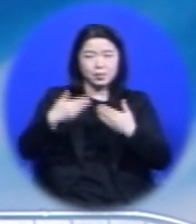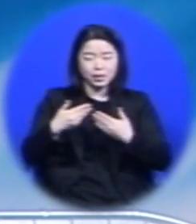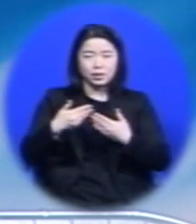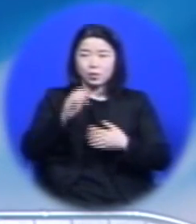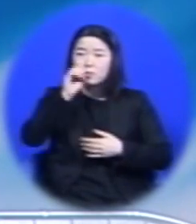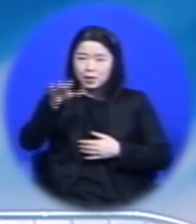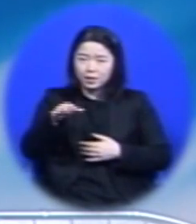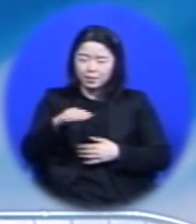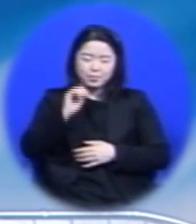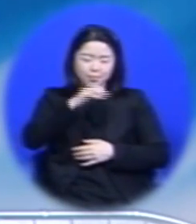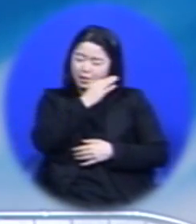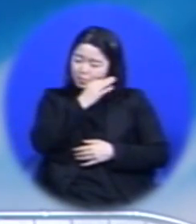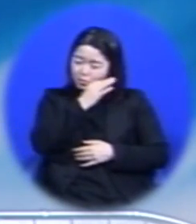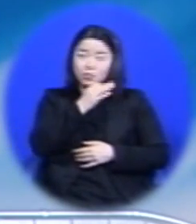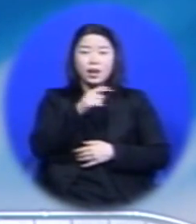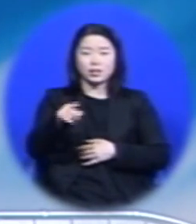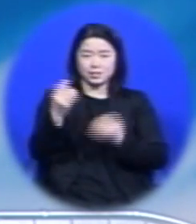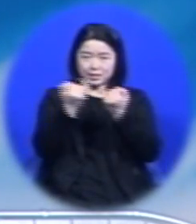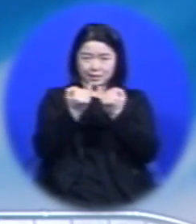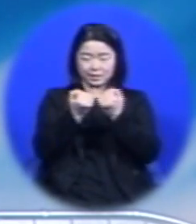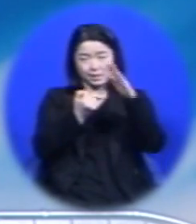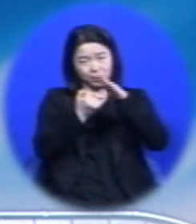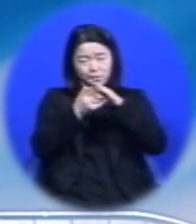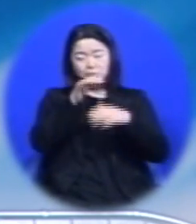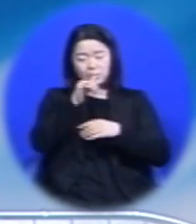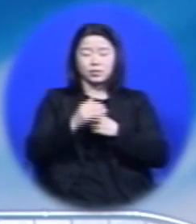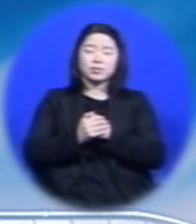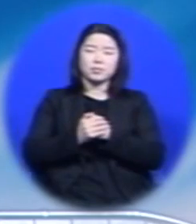했더니 아주 부끄러워하고 수주하는 그런